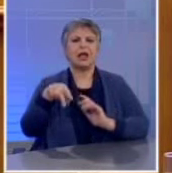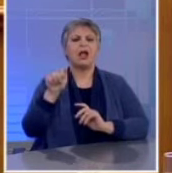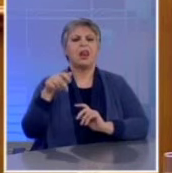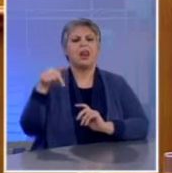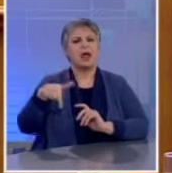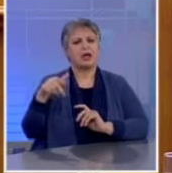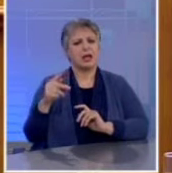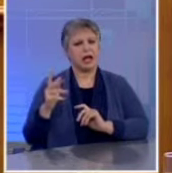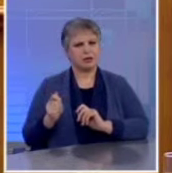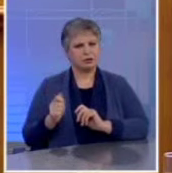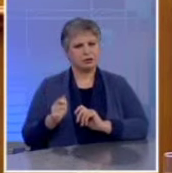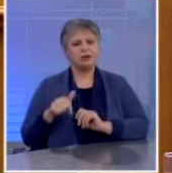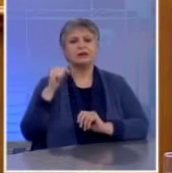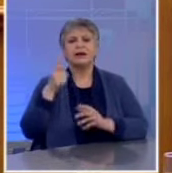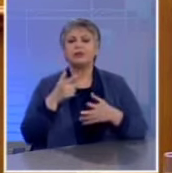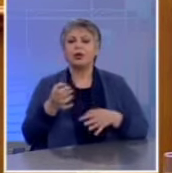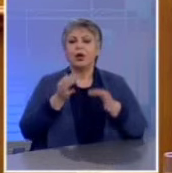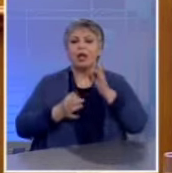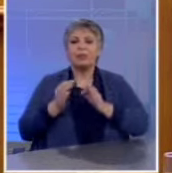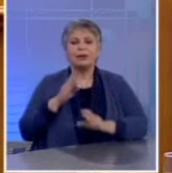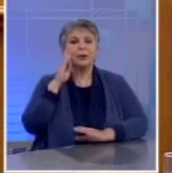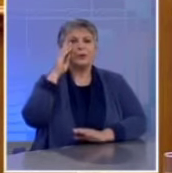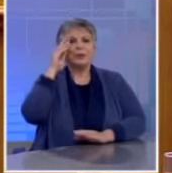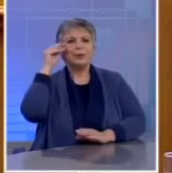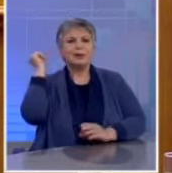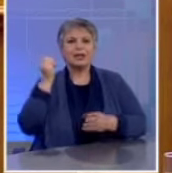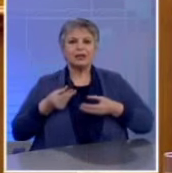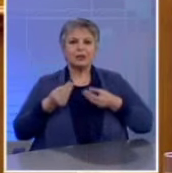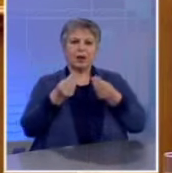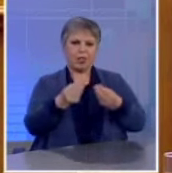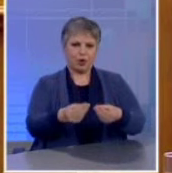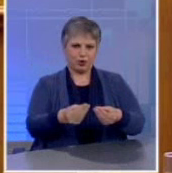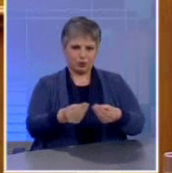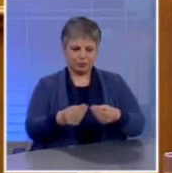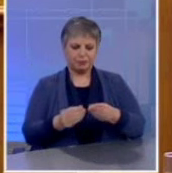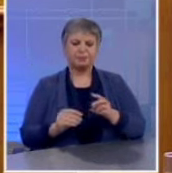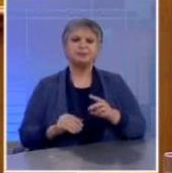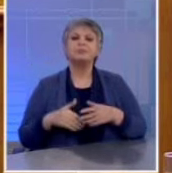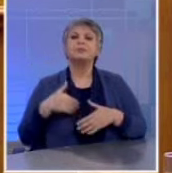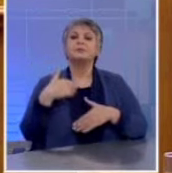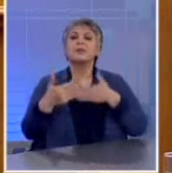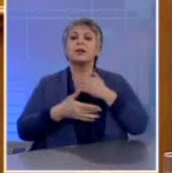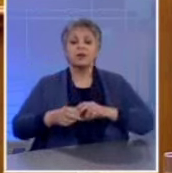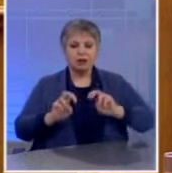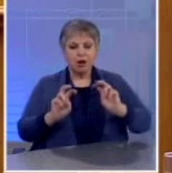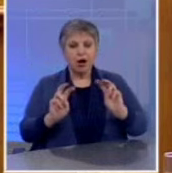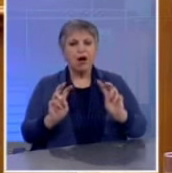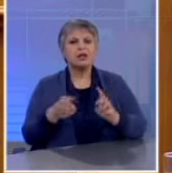Αρχικό επιχείρημά τους ήταν ότι το ξέχασαν. Στη συνέχεια ανακάλυψαν μια